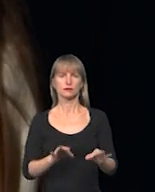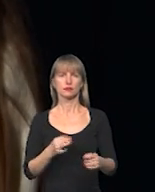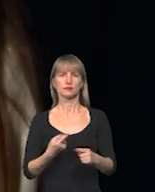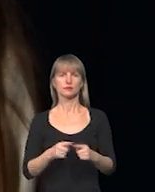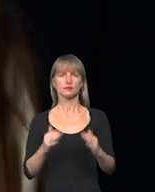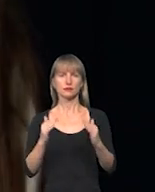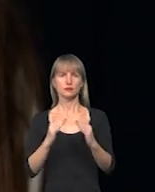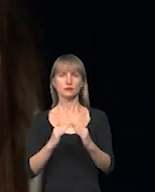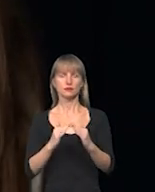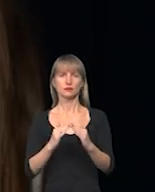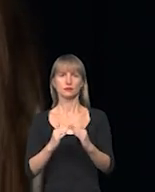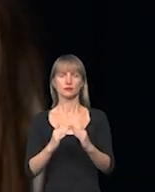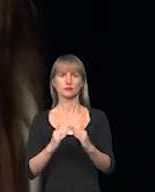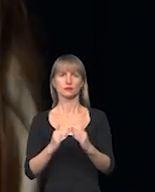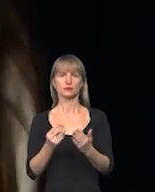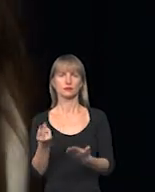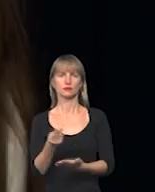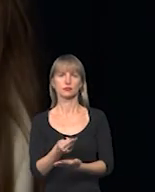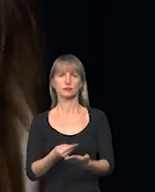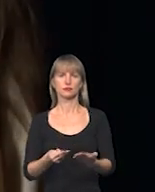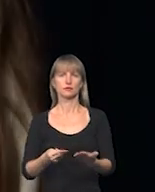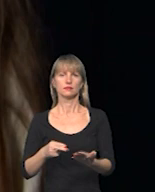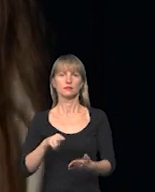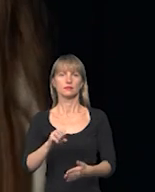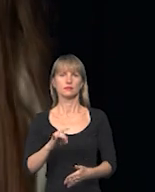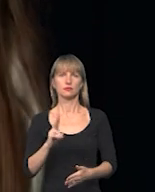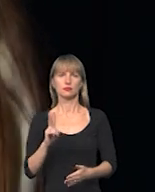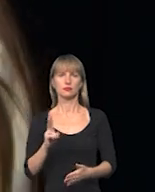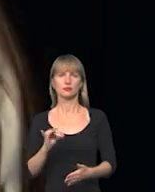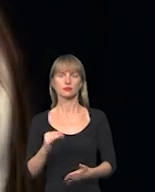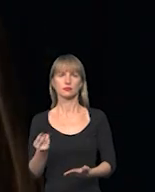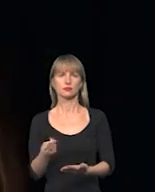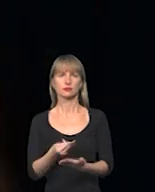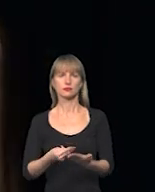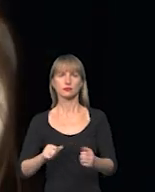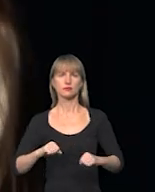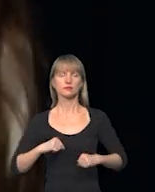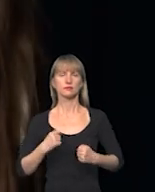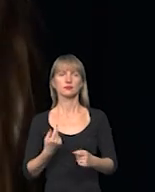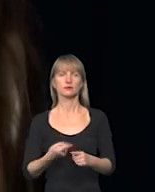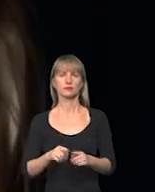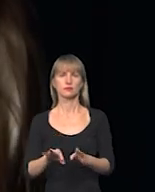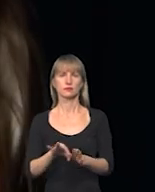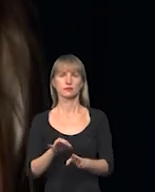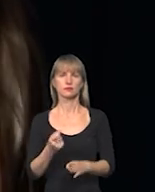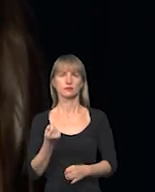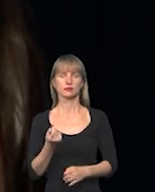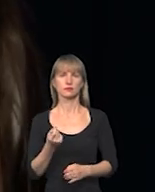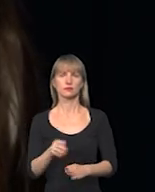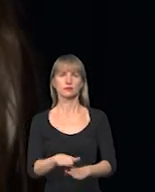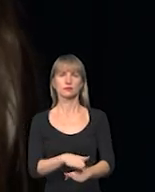будиночки, живописні парки прописували, старалися, тому вийшло трішки